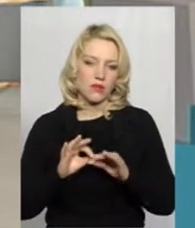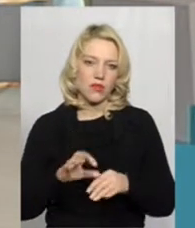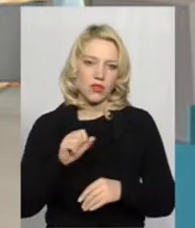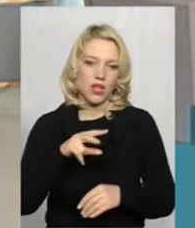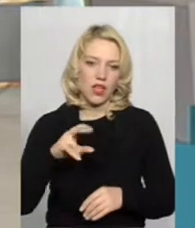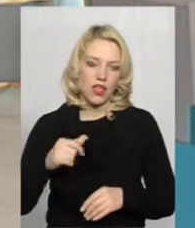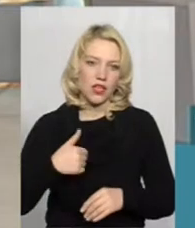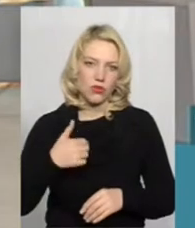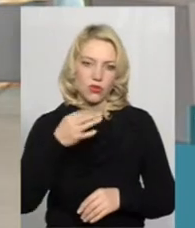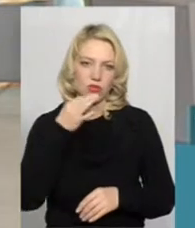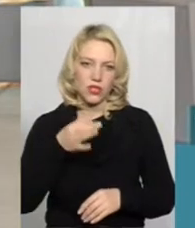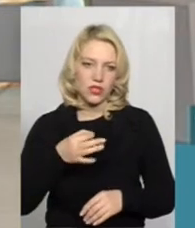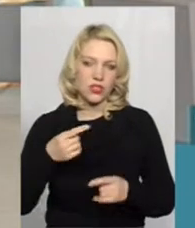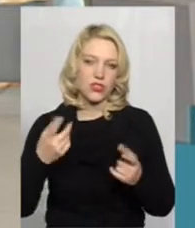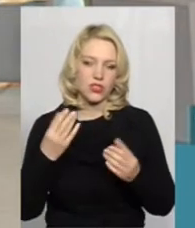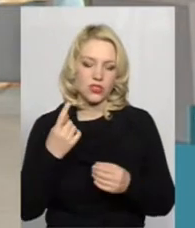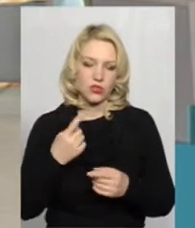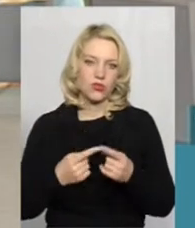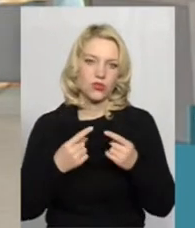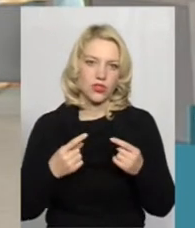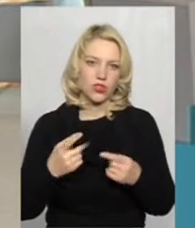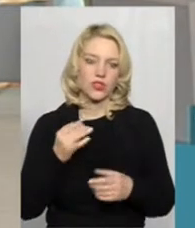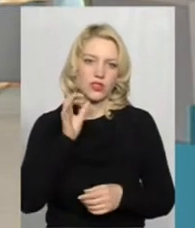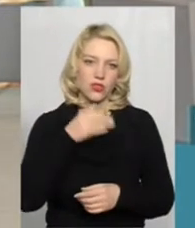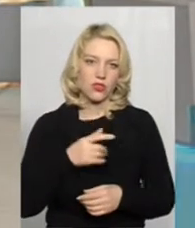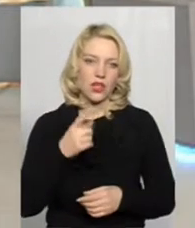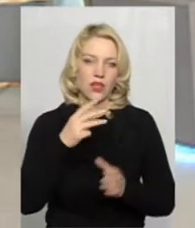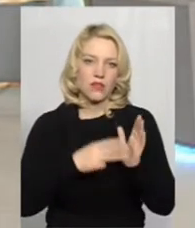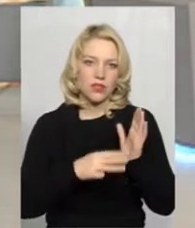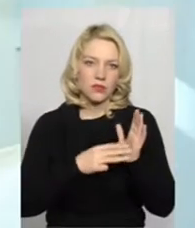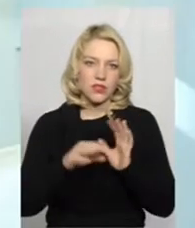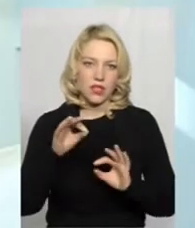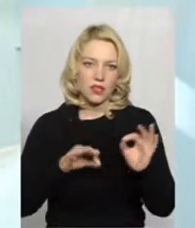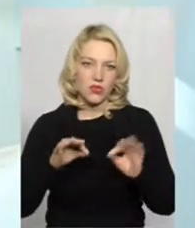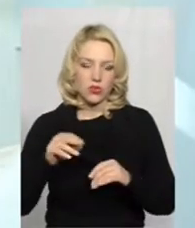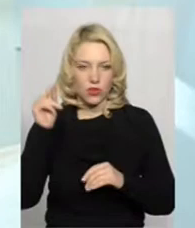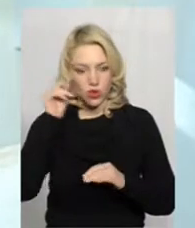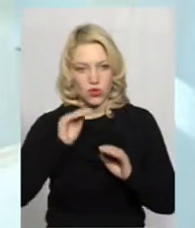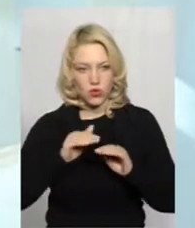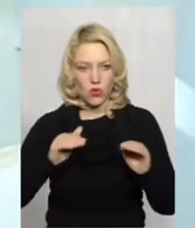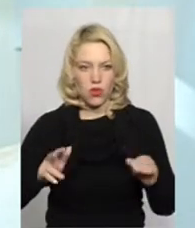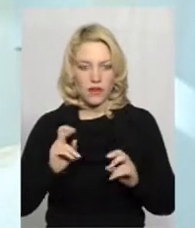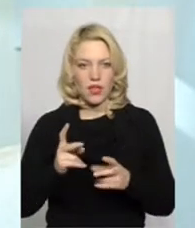але я хочу зазначити тут ще одну річ, дуже серйозно, що 80% школярів,